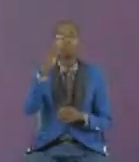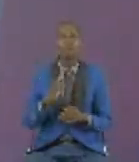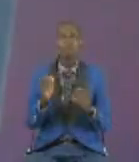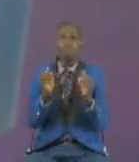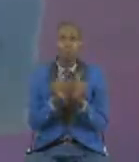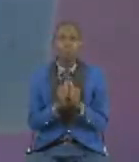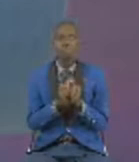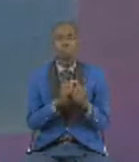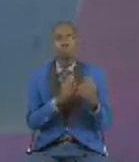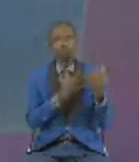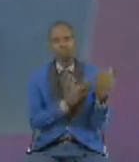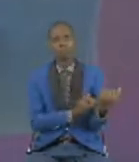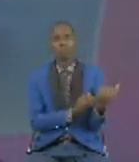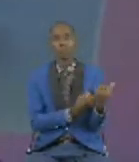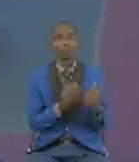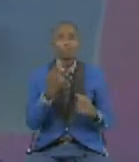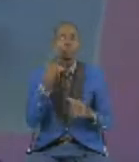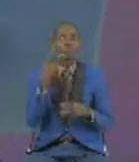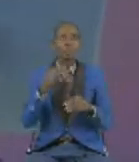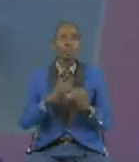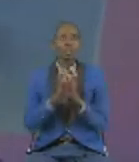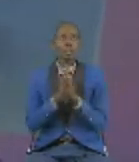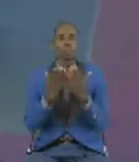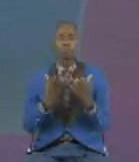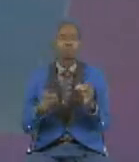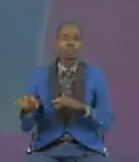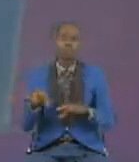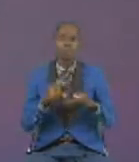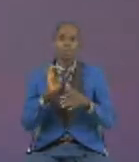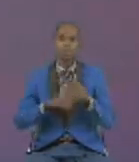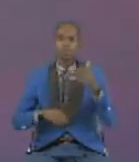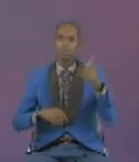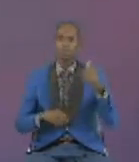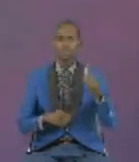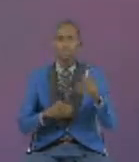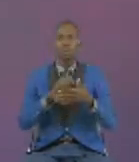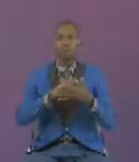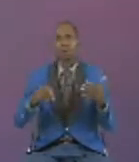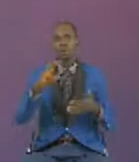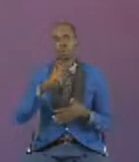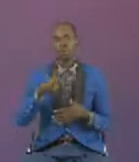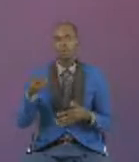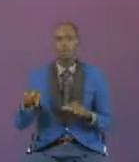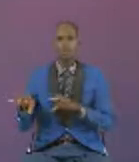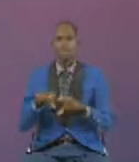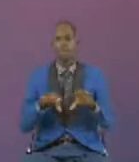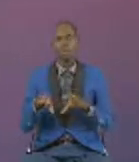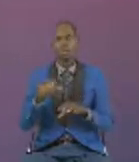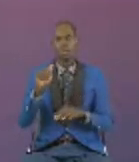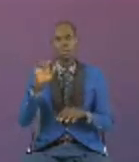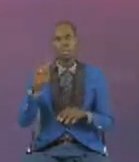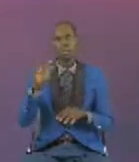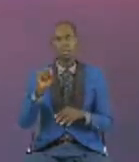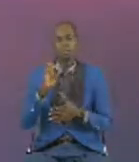Dieu avec assurance. Actes des Apôtres, chapitre 10, verset 44. Actes 10,